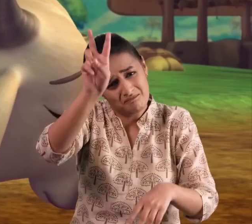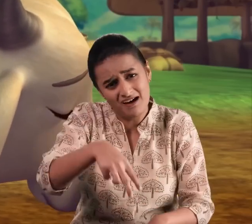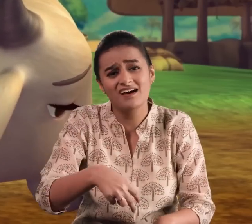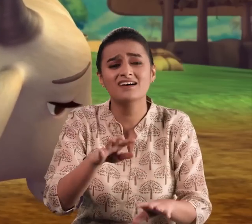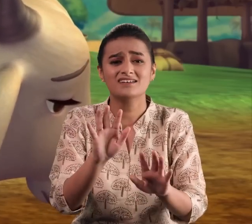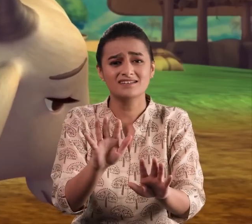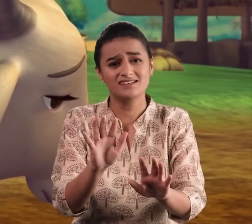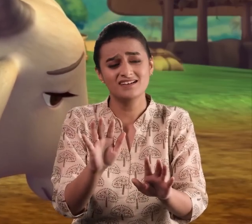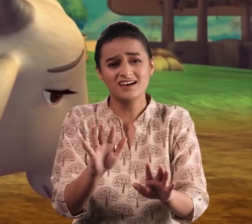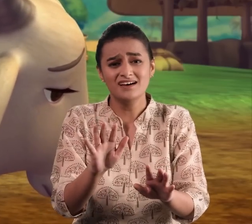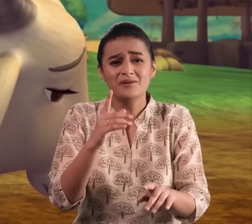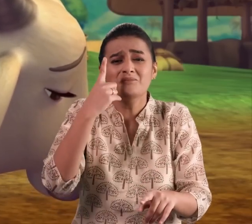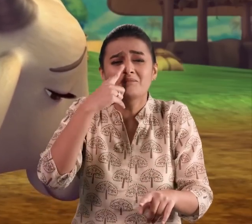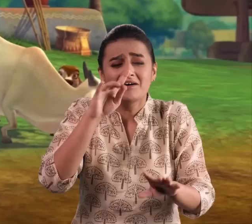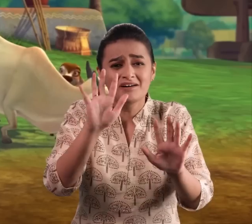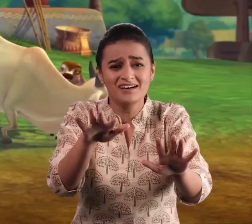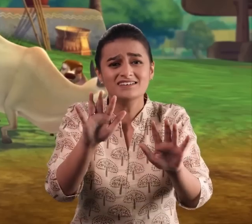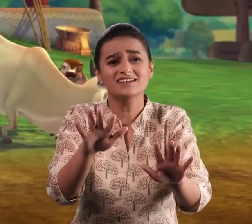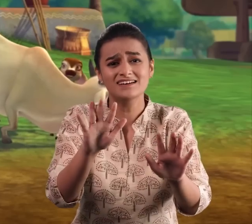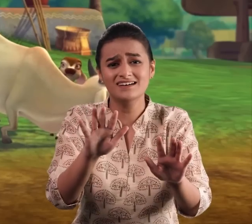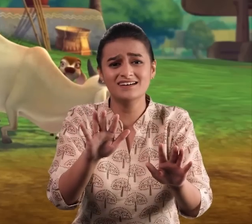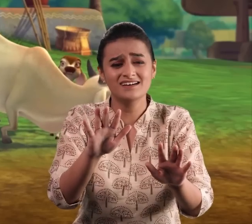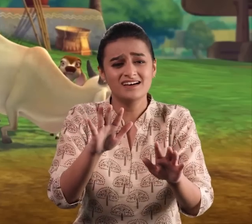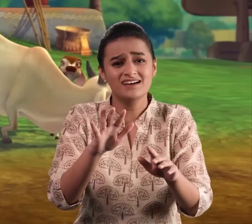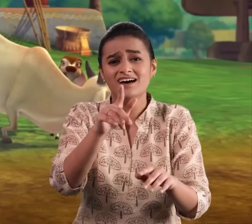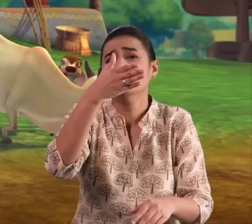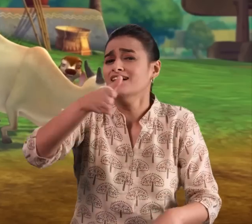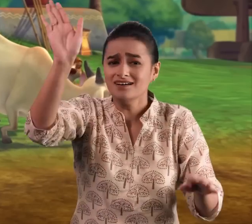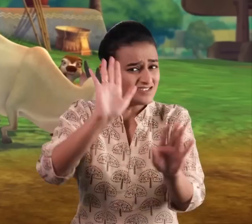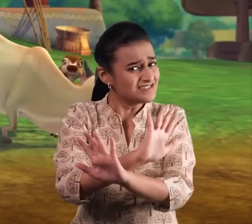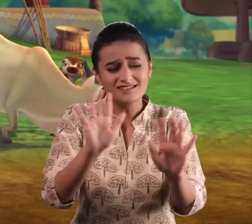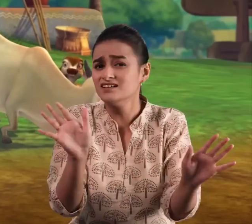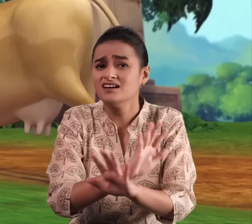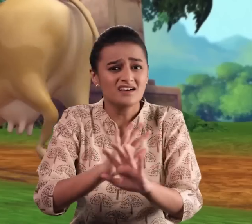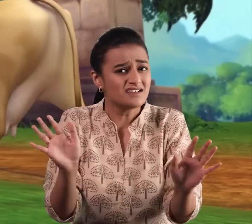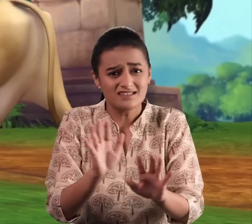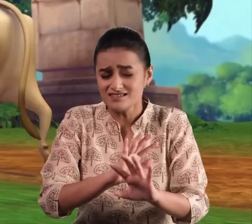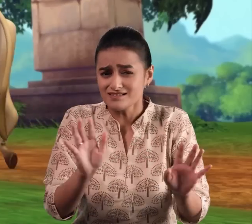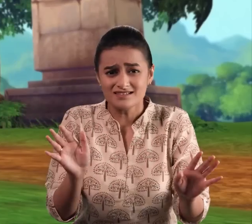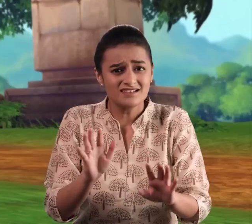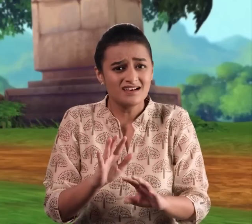लौट आओ माँ। माँ मत जाओ माँ।